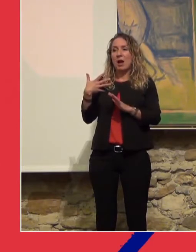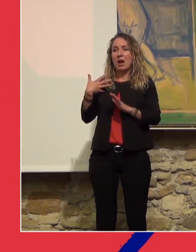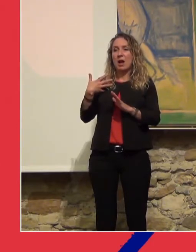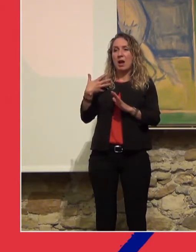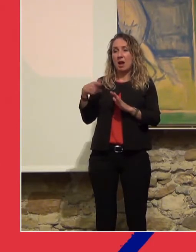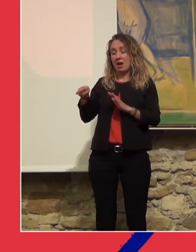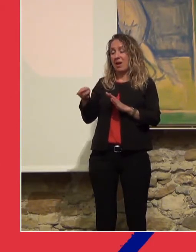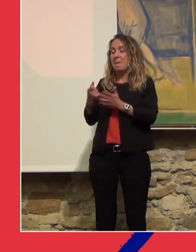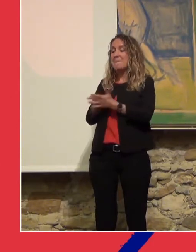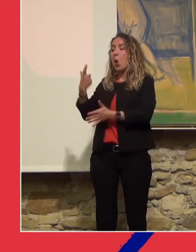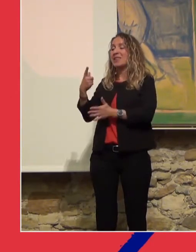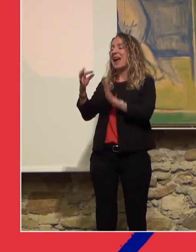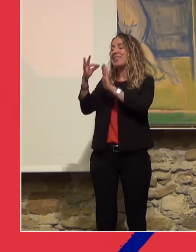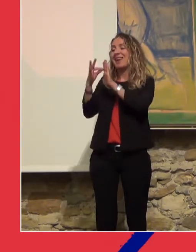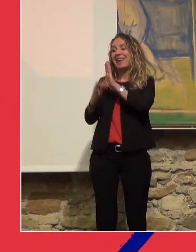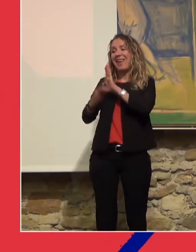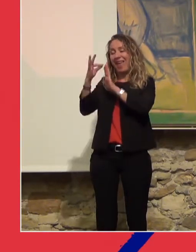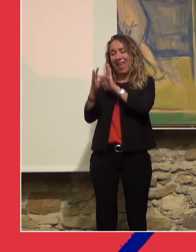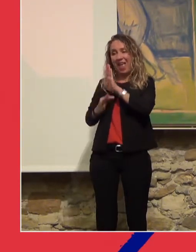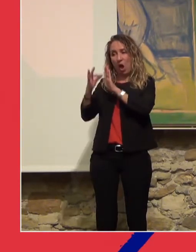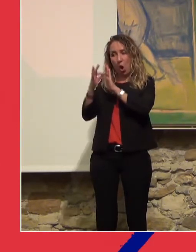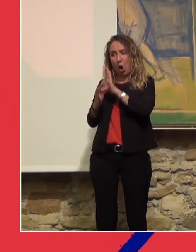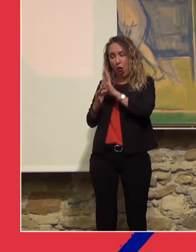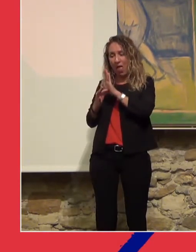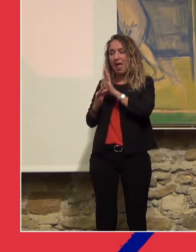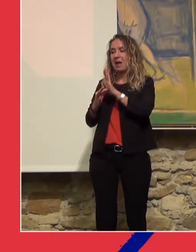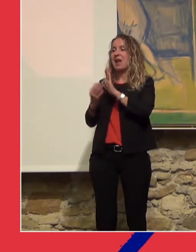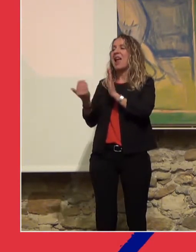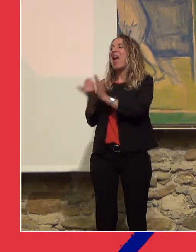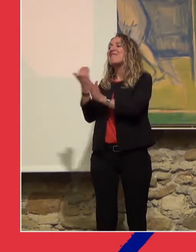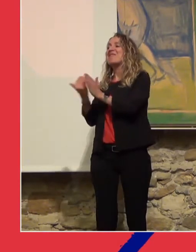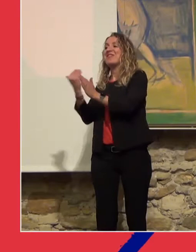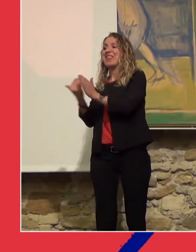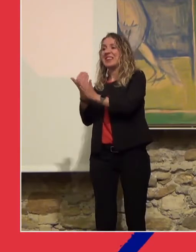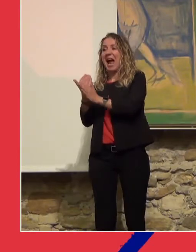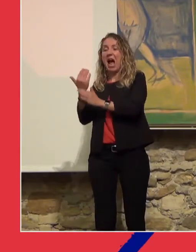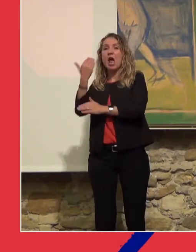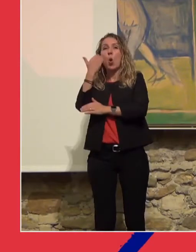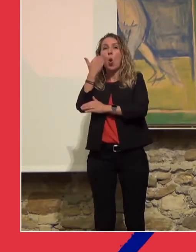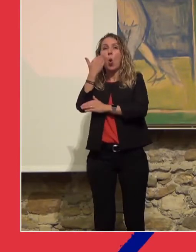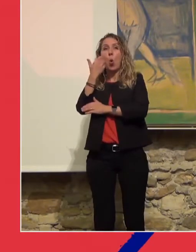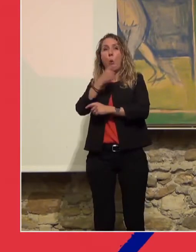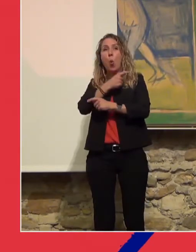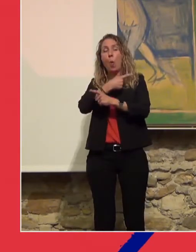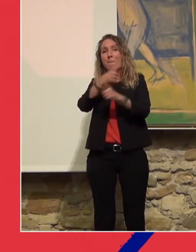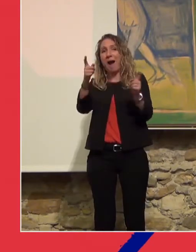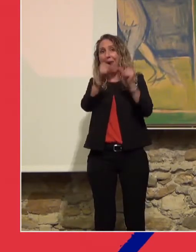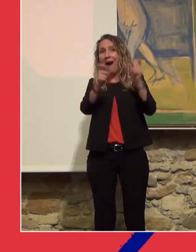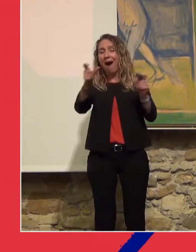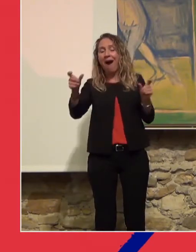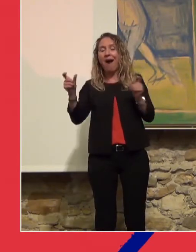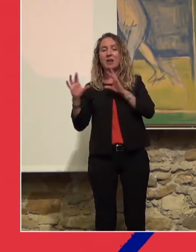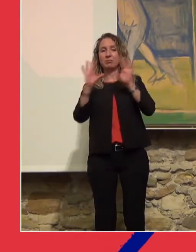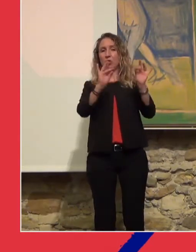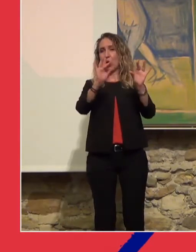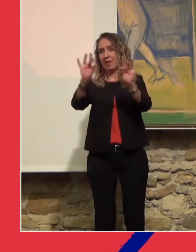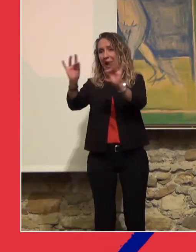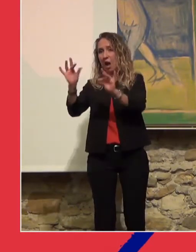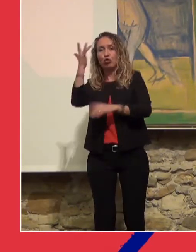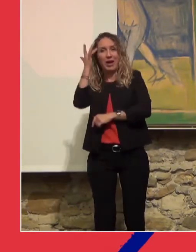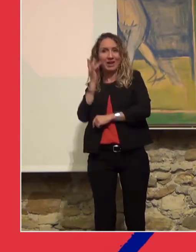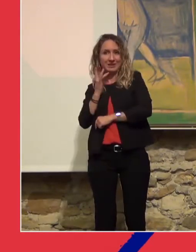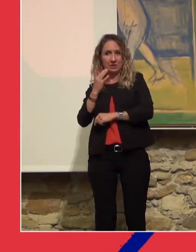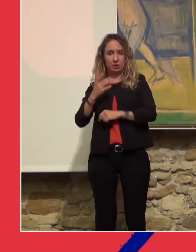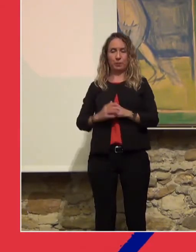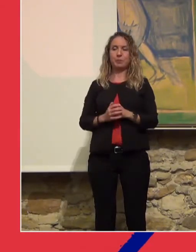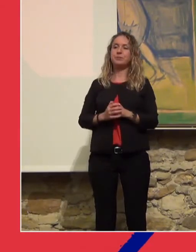per capire come è possibile ridurre al minimo il rischio umano. Oggi purtroppo il quadro regolatorio